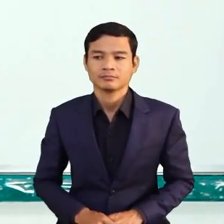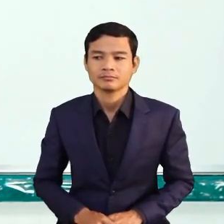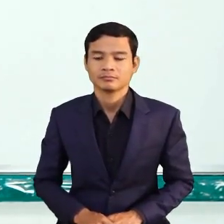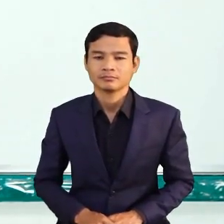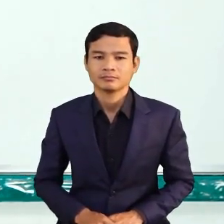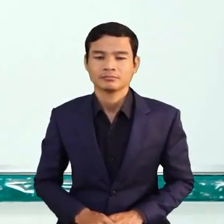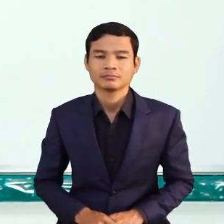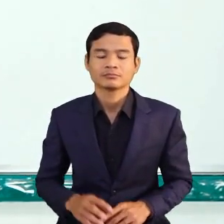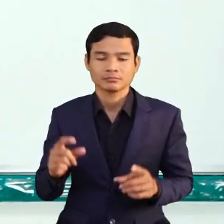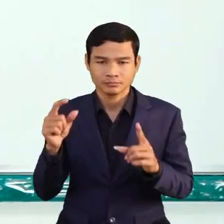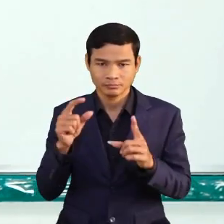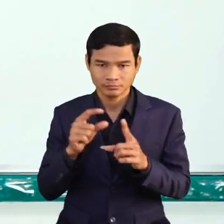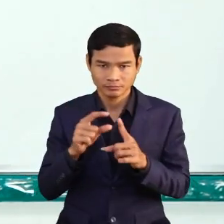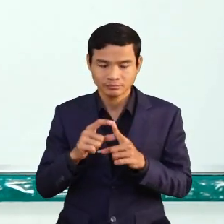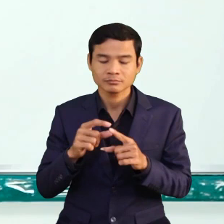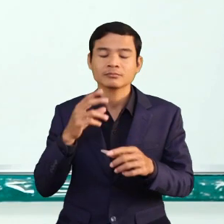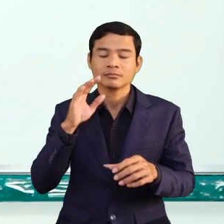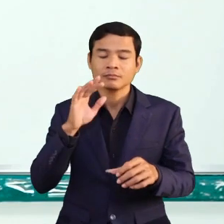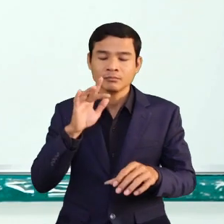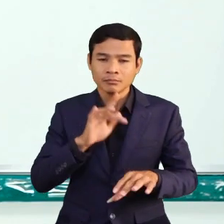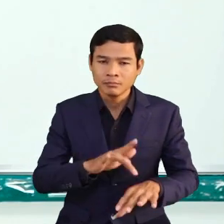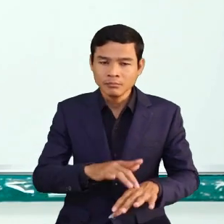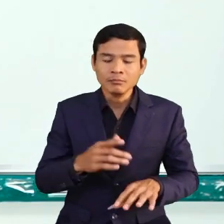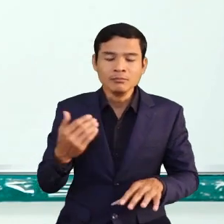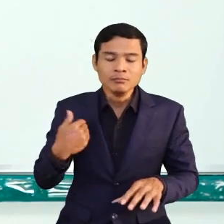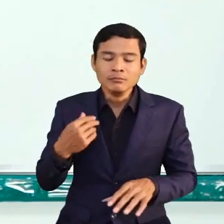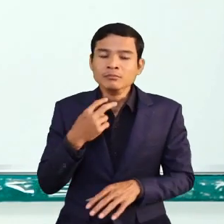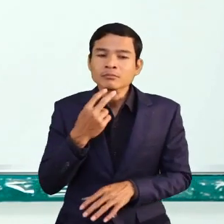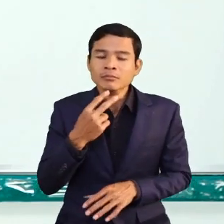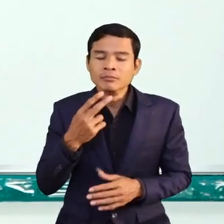ចាតើពាក្យប៉ះមានសោះដើមអ្វី